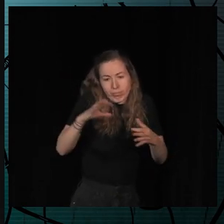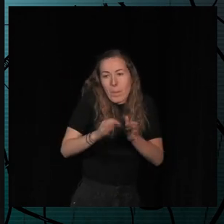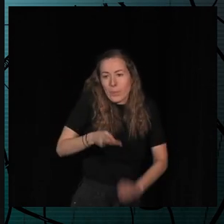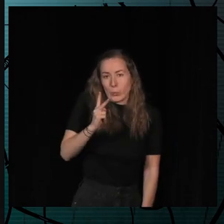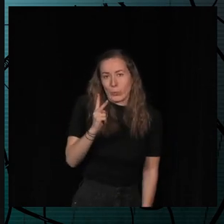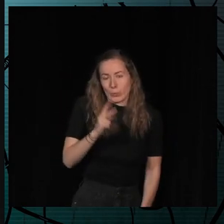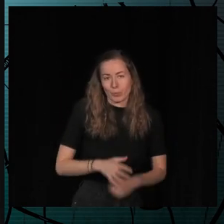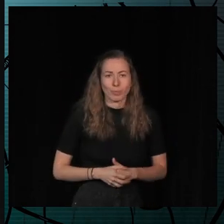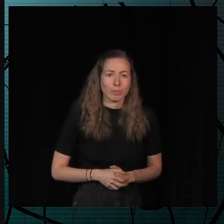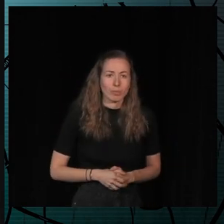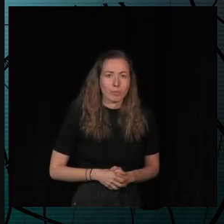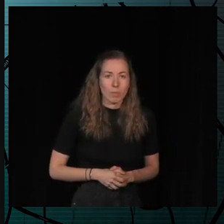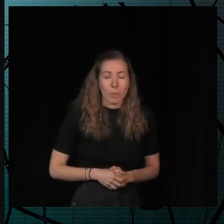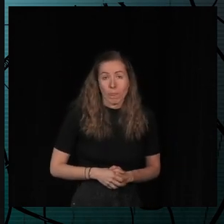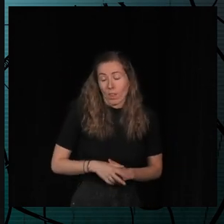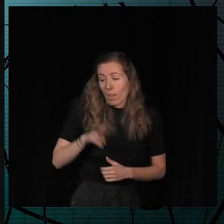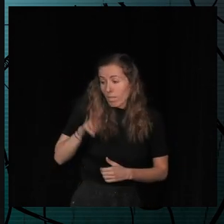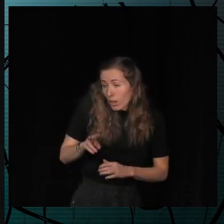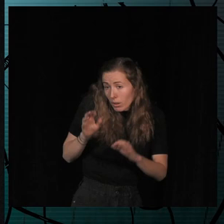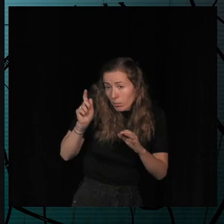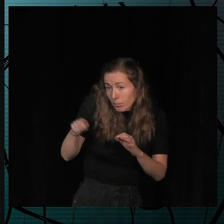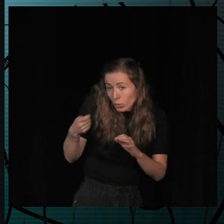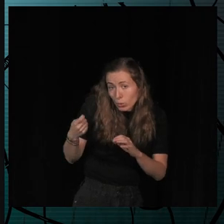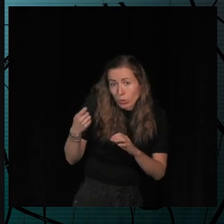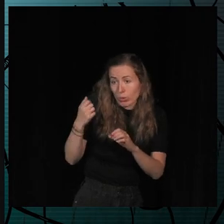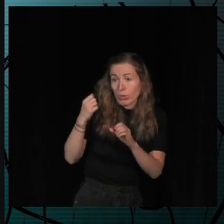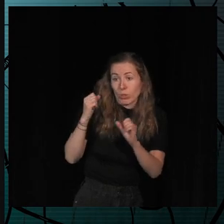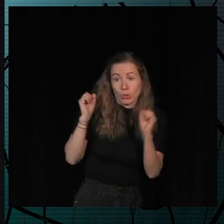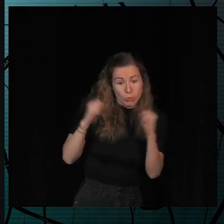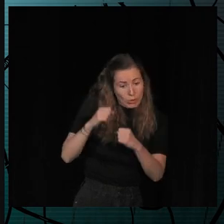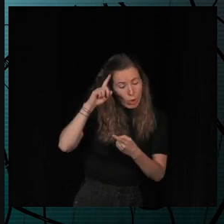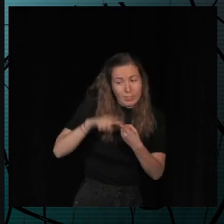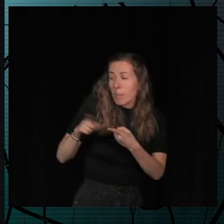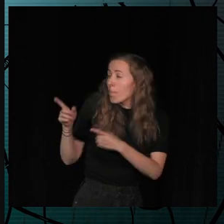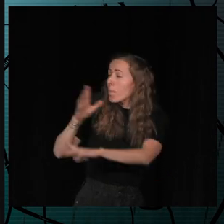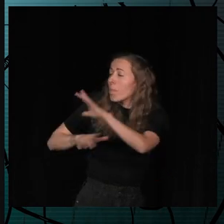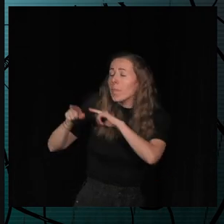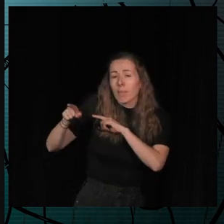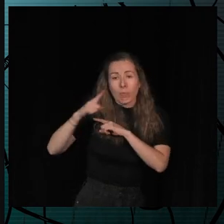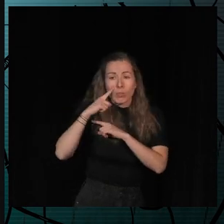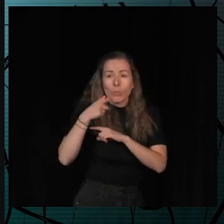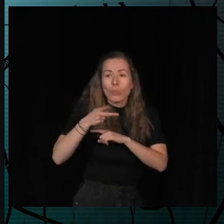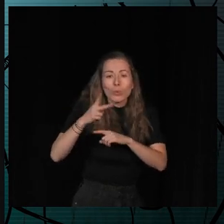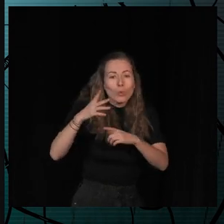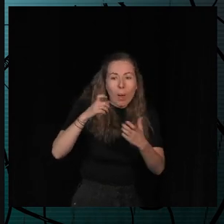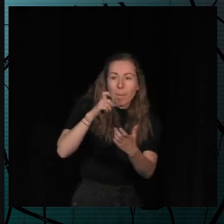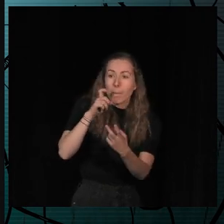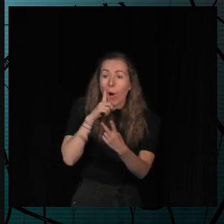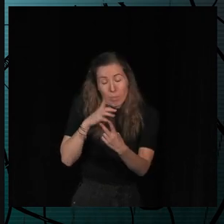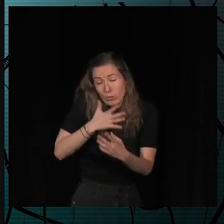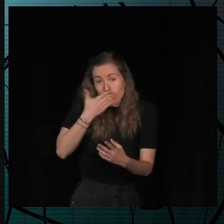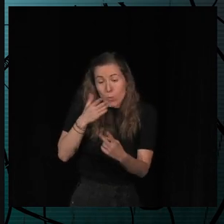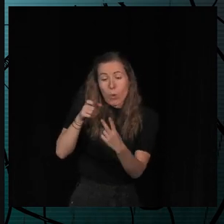le et je je rejoins évidemment cette idée de partage on commence évidemment avoir énormément de parents